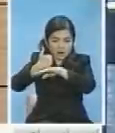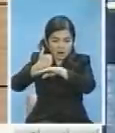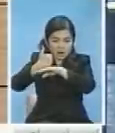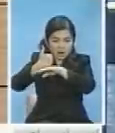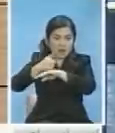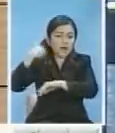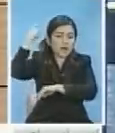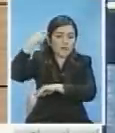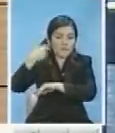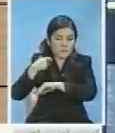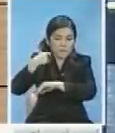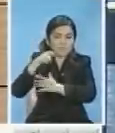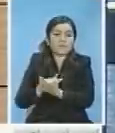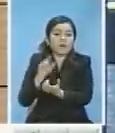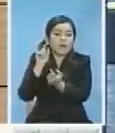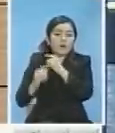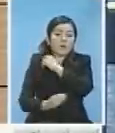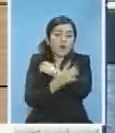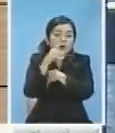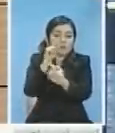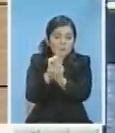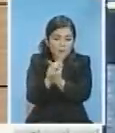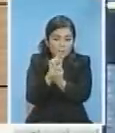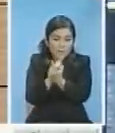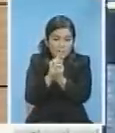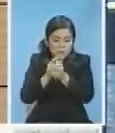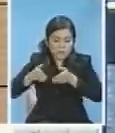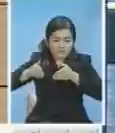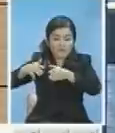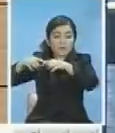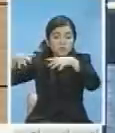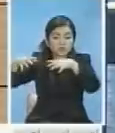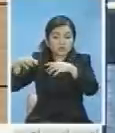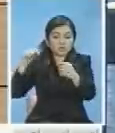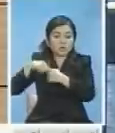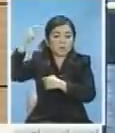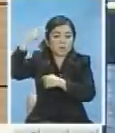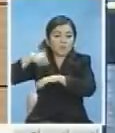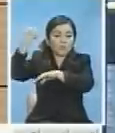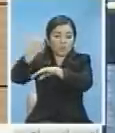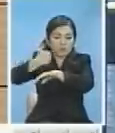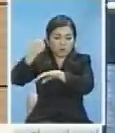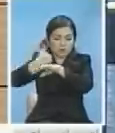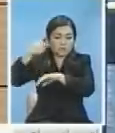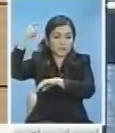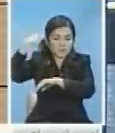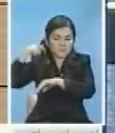ของประเทศพม่ามีโอกาสพบปะกับฝ่ายค้านของประเทศพม่าผู้นำฝ่ายค้านของประเทศพม่